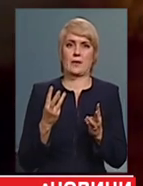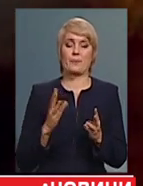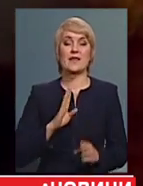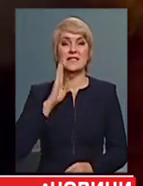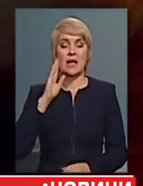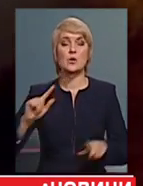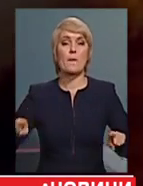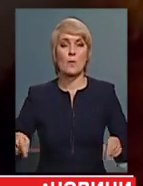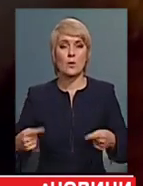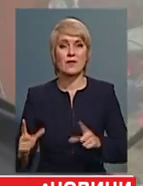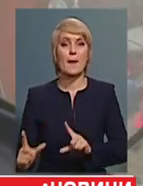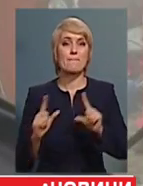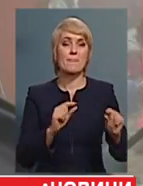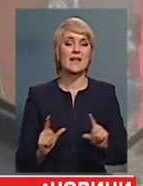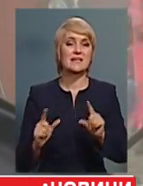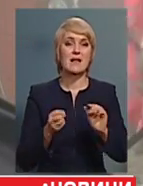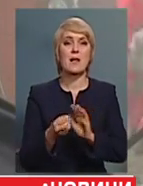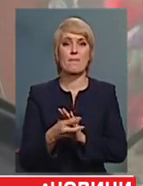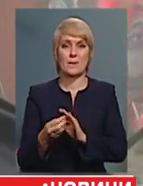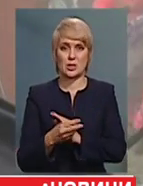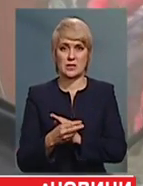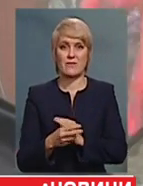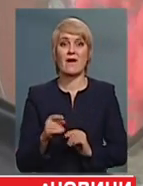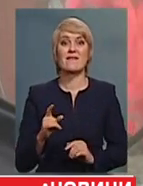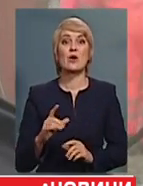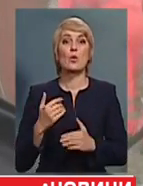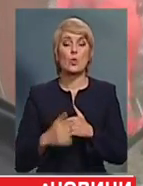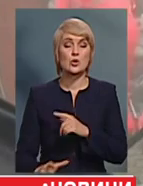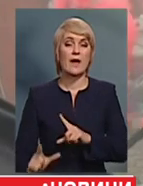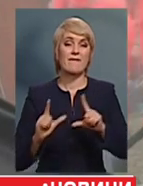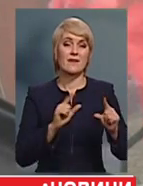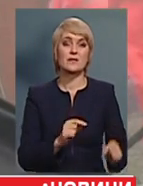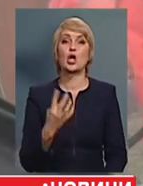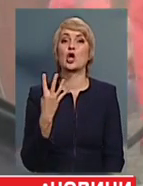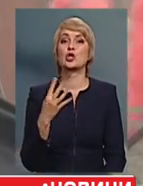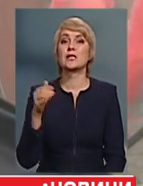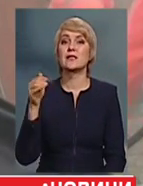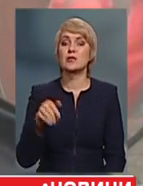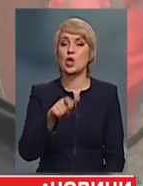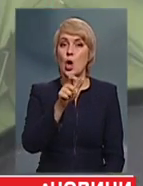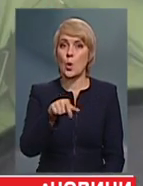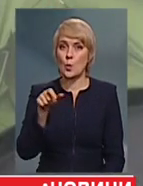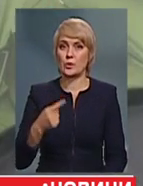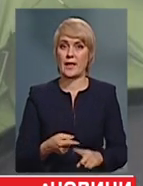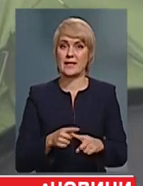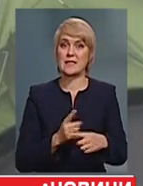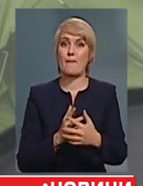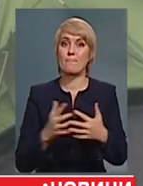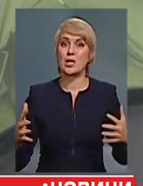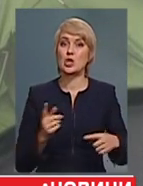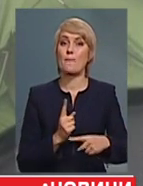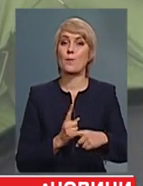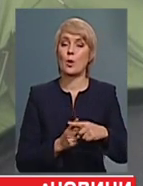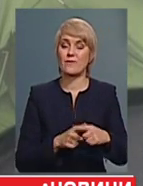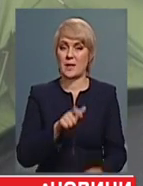біженців. Переселені, нагадаю, розпочали ще в понеділок. Відтоді з джунглів вивезли майже 4 тисячі людей. Це більш як половина мешканців.